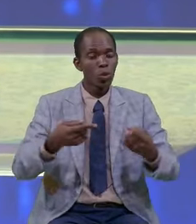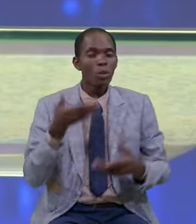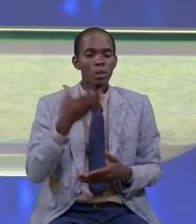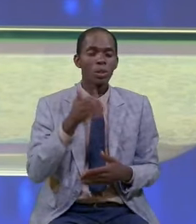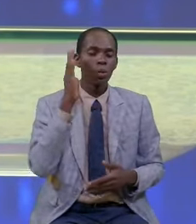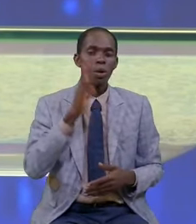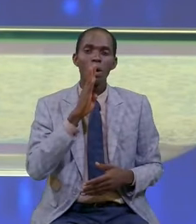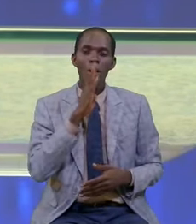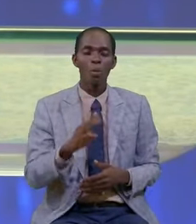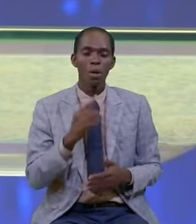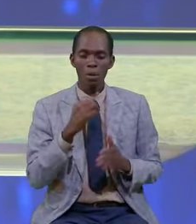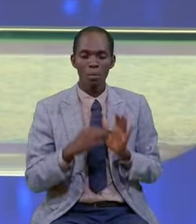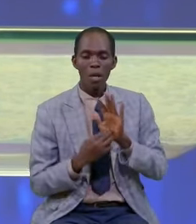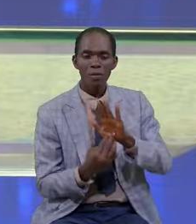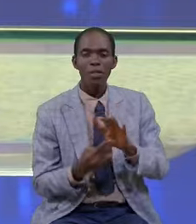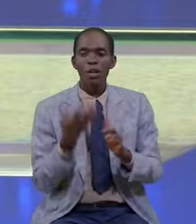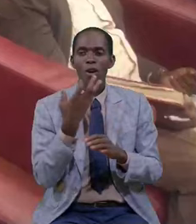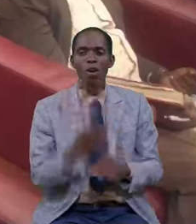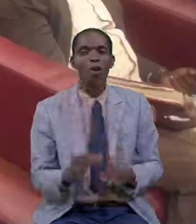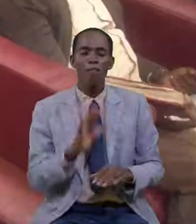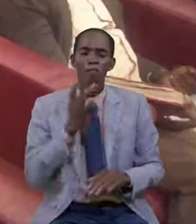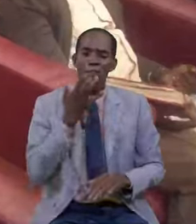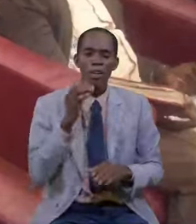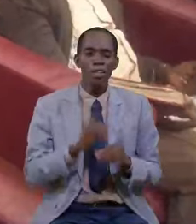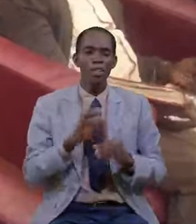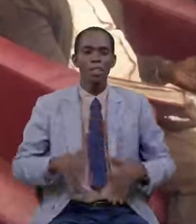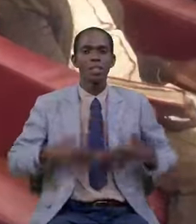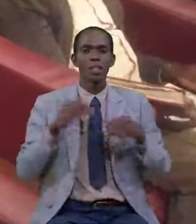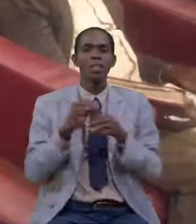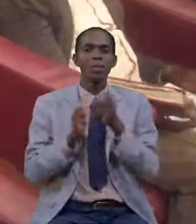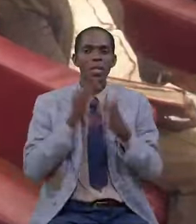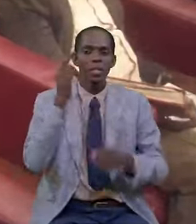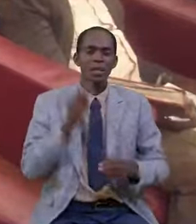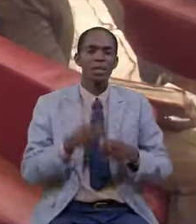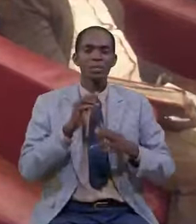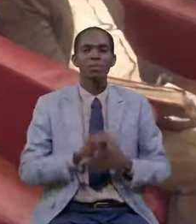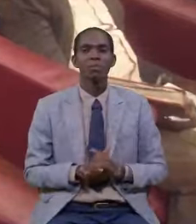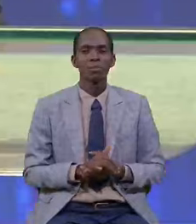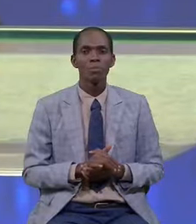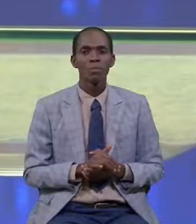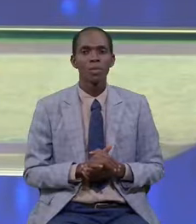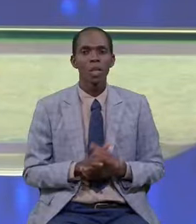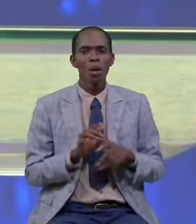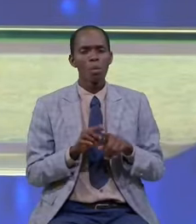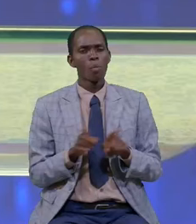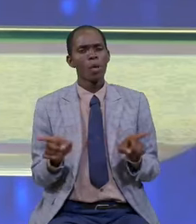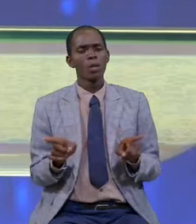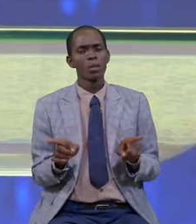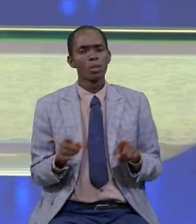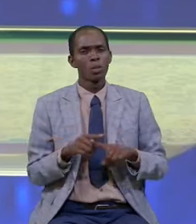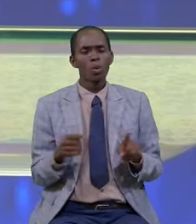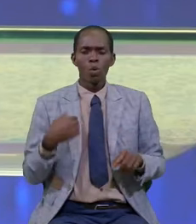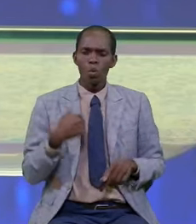la manifestation de la faveur dans votre vie au nom de Jésus-Christ. Mais nous cherchons la pluie,